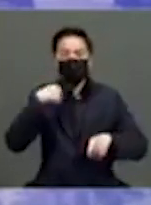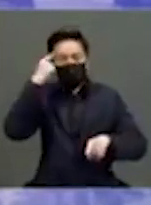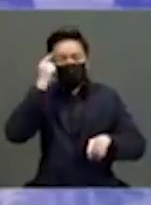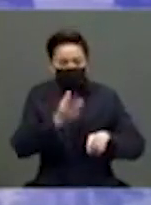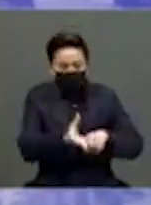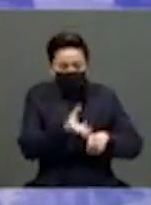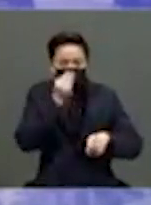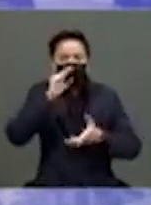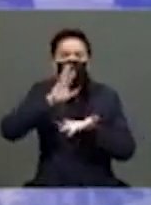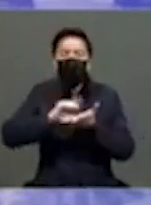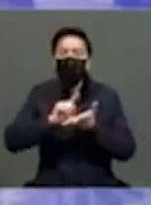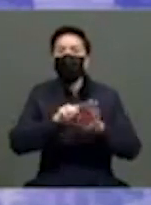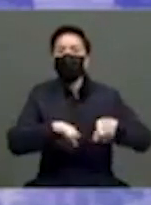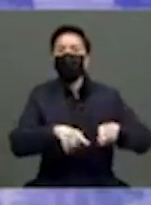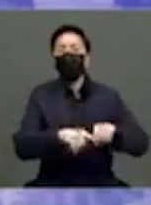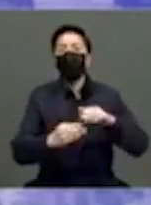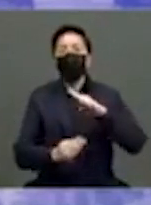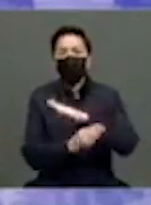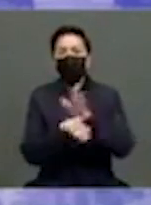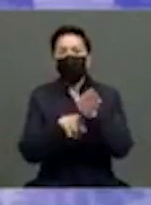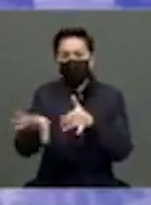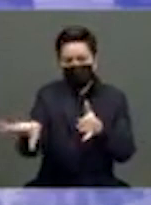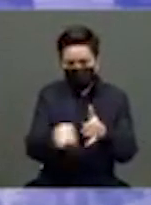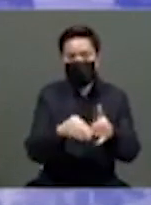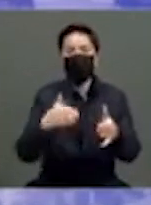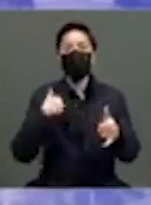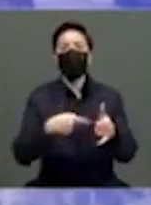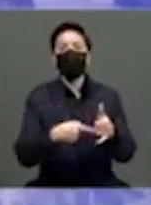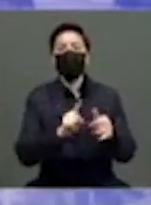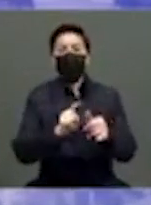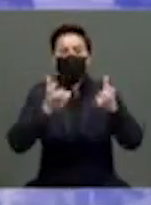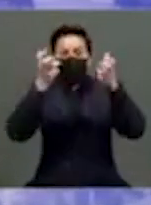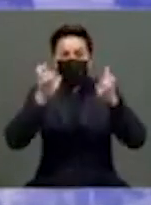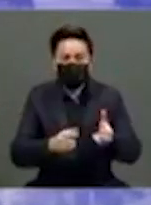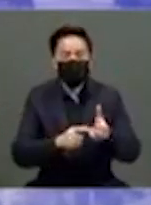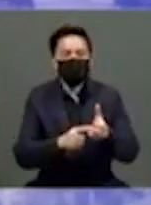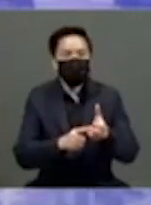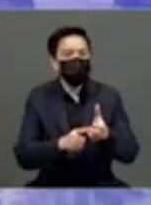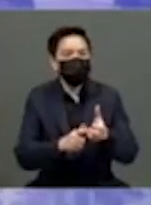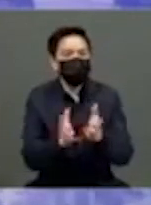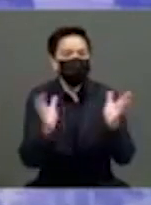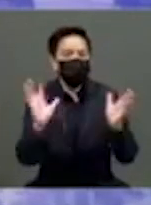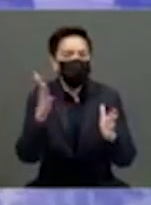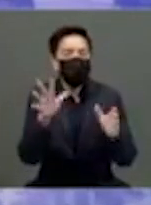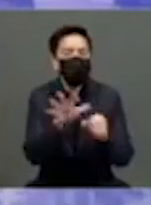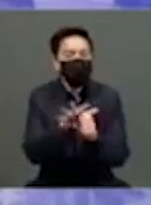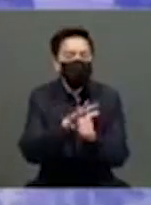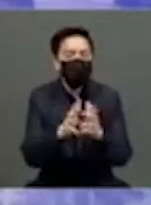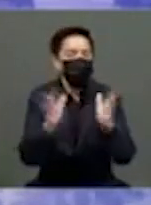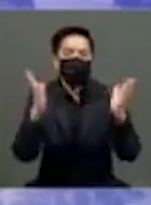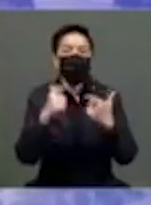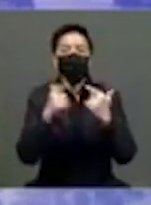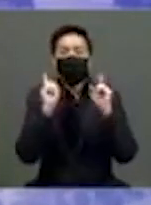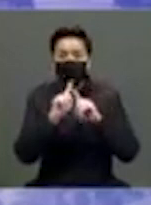รับทราบข้อมูลนะคือเขามีโอกาสติดเชื้อได้มั้ยมีครับแต่ว่าความรุนแรงของโรคก็ไม่ได้เป็นมากนะครับแต่ขณะเดียวกัน